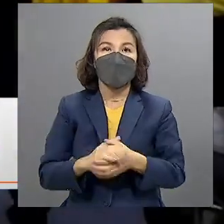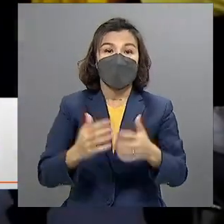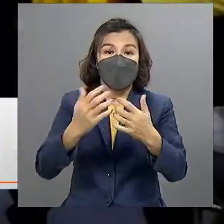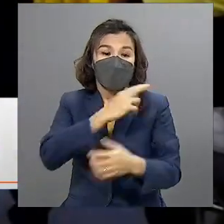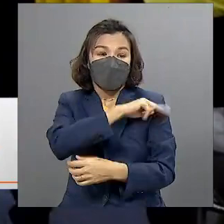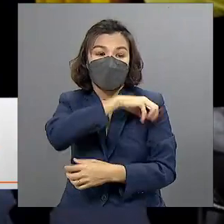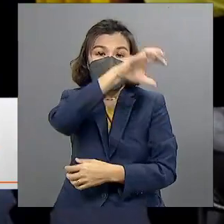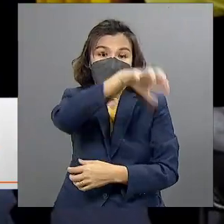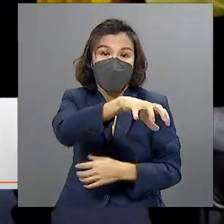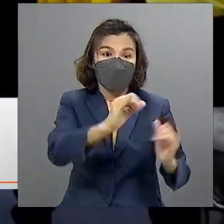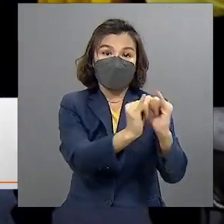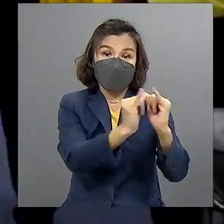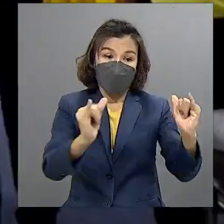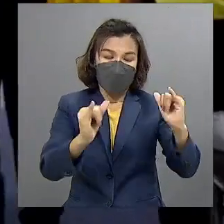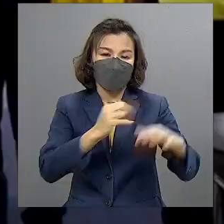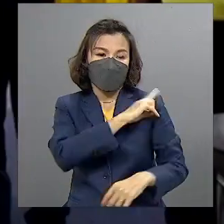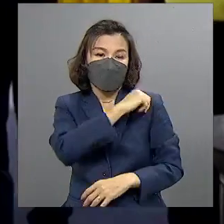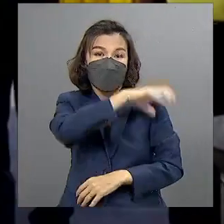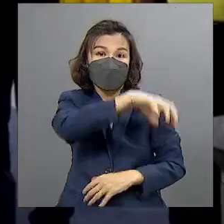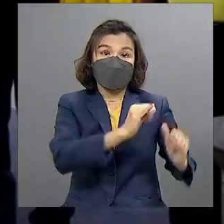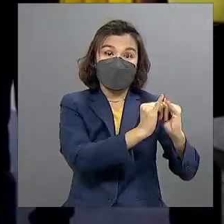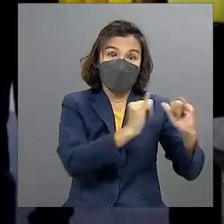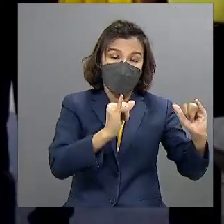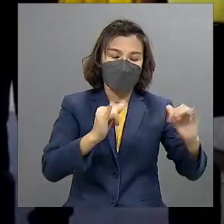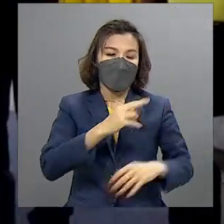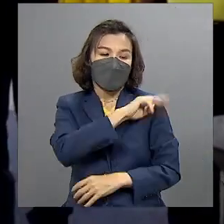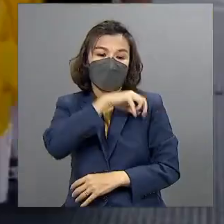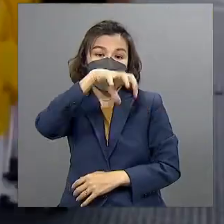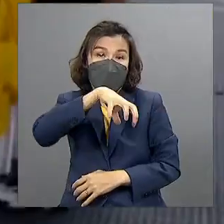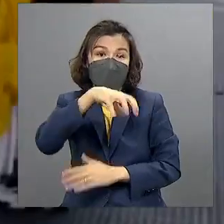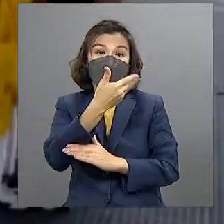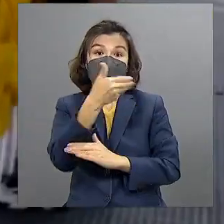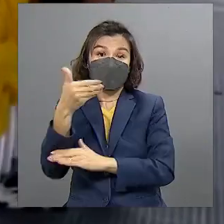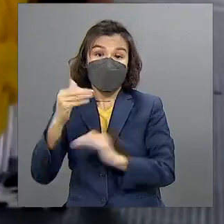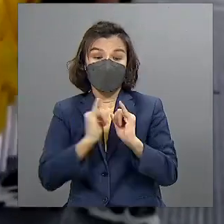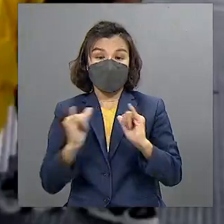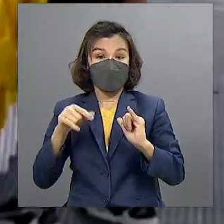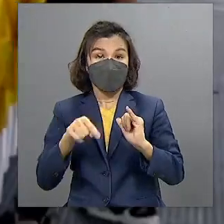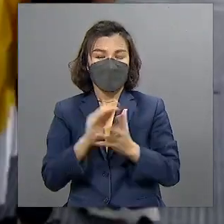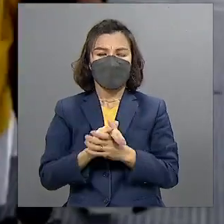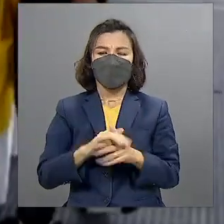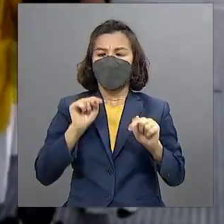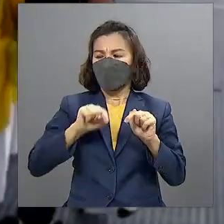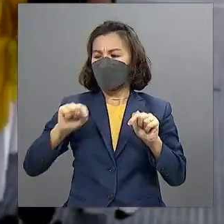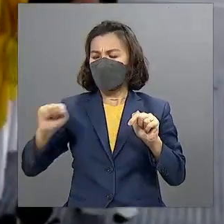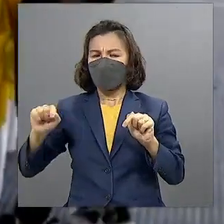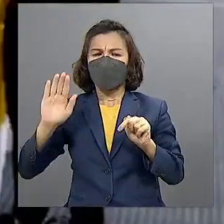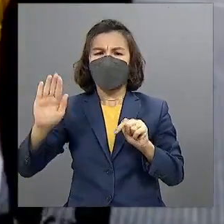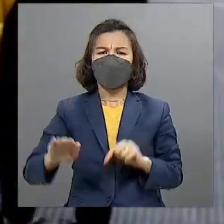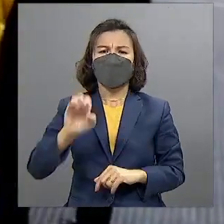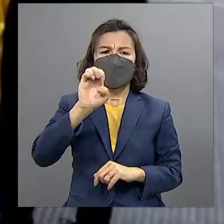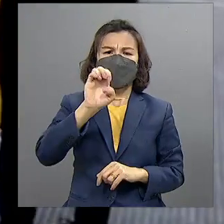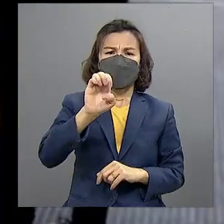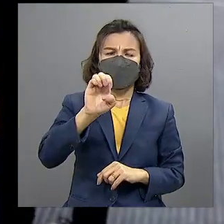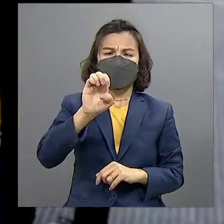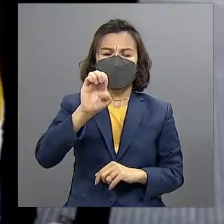ประกอบด้วยโรงพยาบาลสนามนานาชาติบ้านฉางและโรงพยาบาลสนามEEC บ้านฉางจำนวน300กล่องด้วยกัน